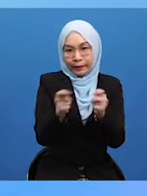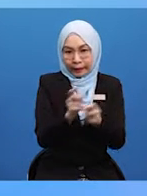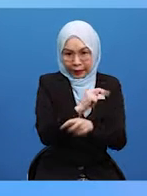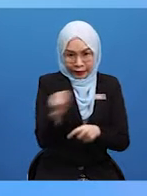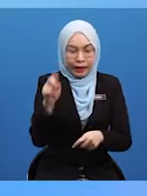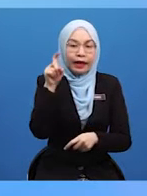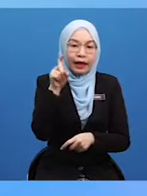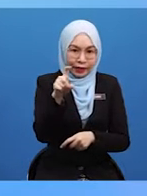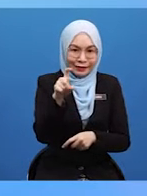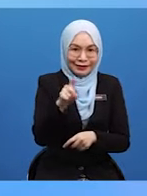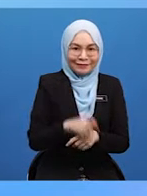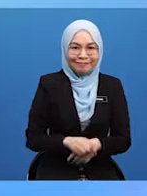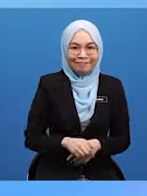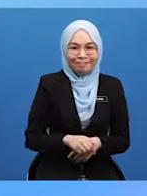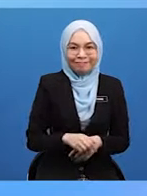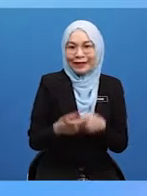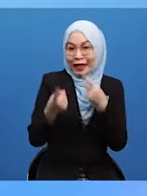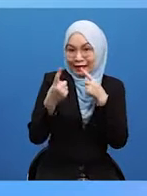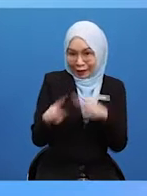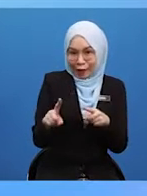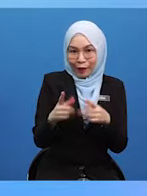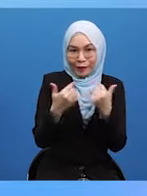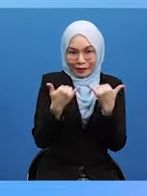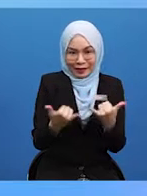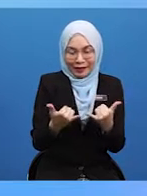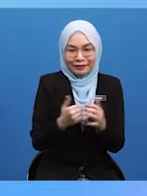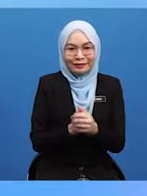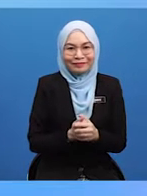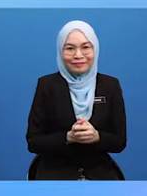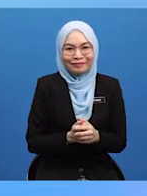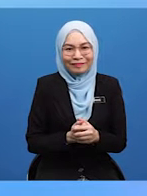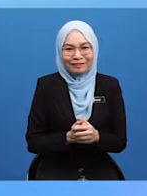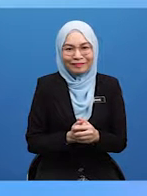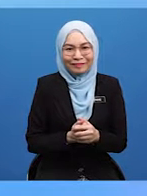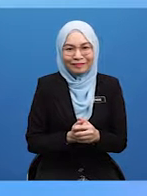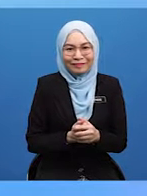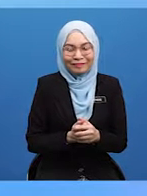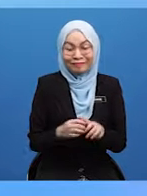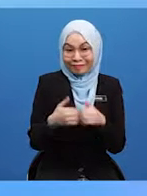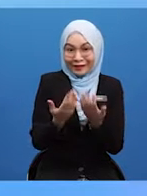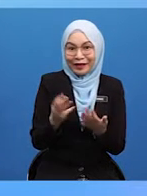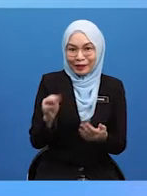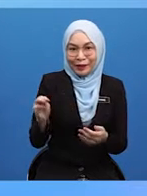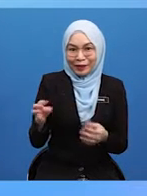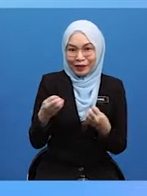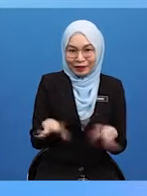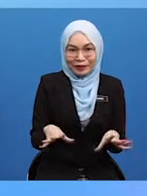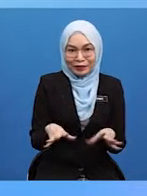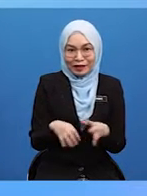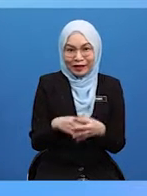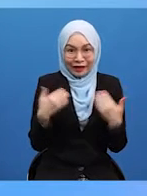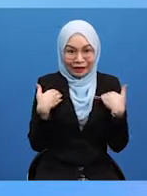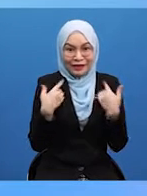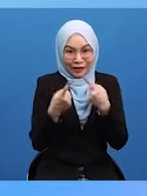beri masa 10 saat untuk menjawab soalan dari sekarang. Bagaimana murid-murid? Sudahkah